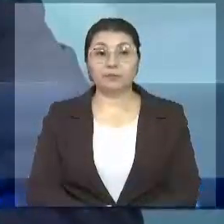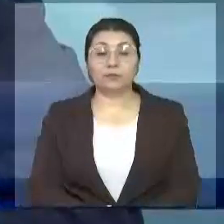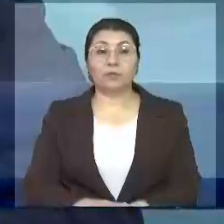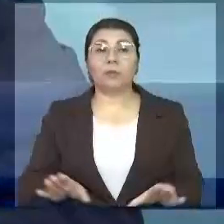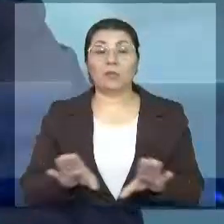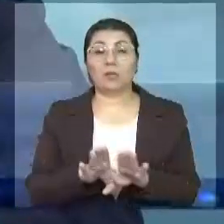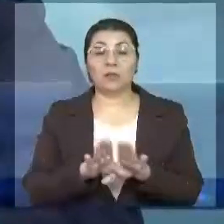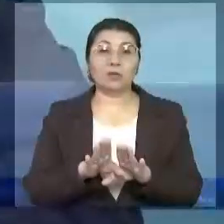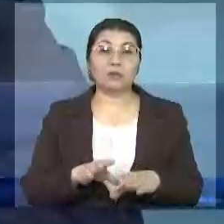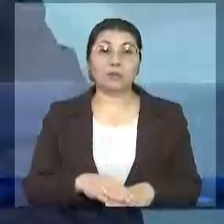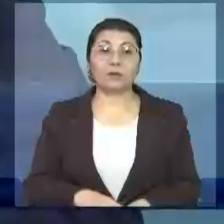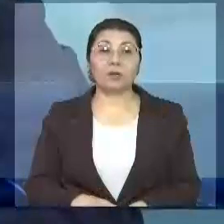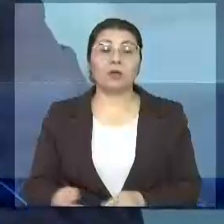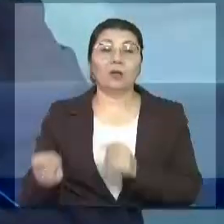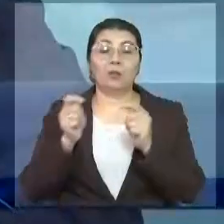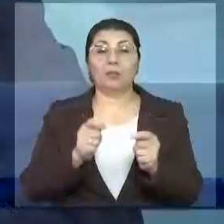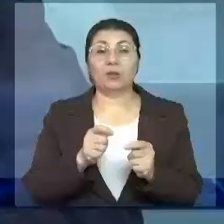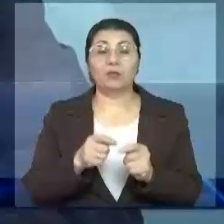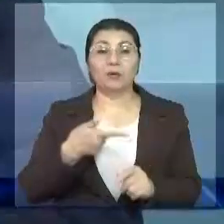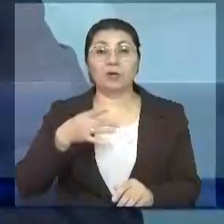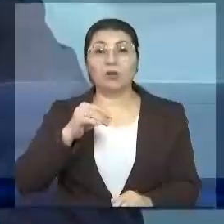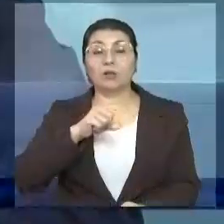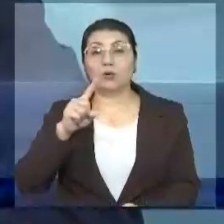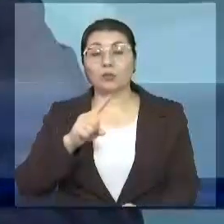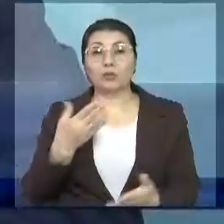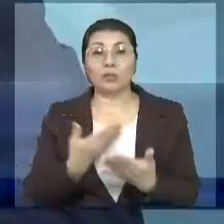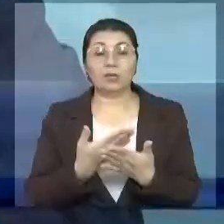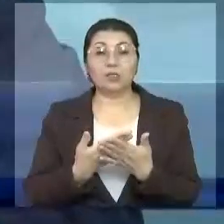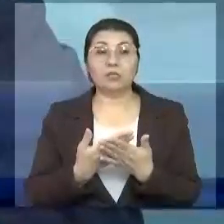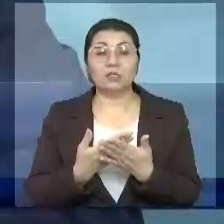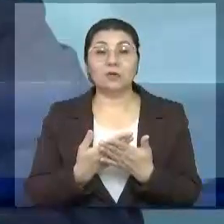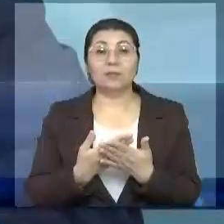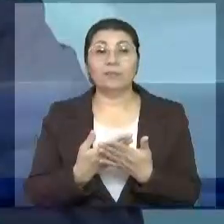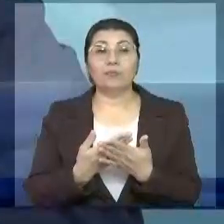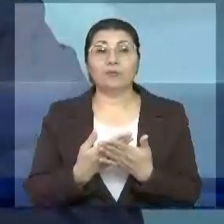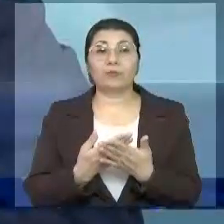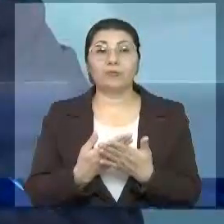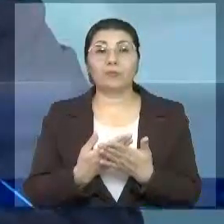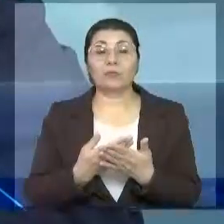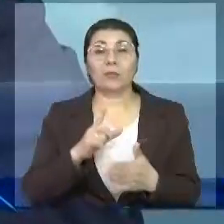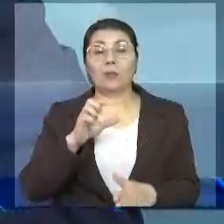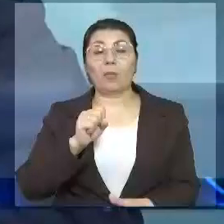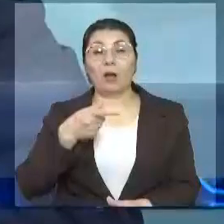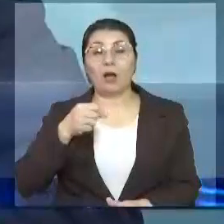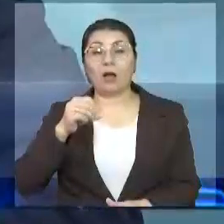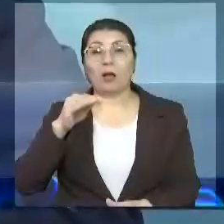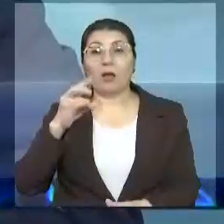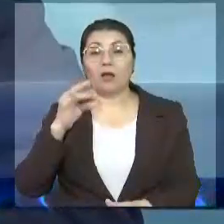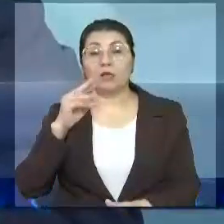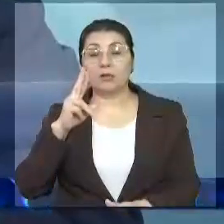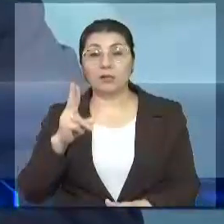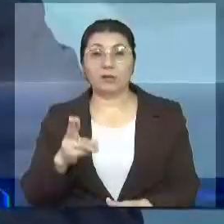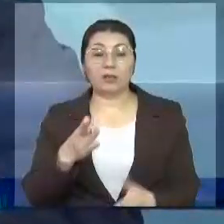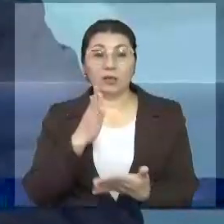Также аналогично. По перевозке грузов. Если предусмотрен, скажем, да, багажник для перевозки